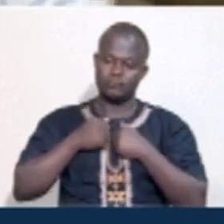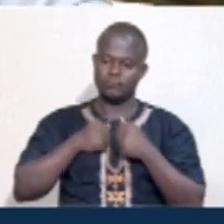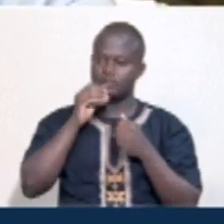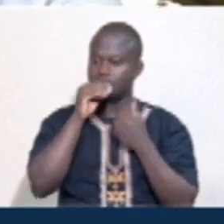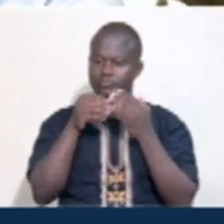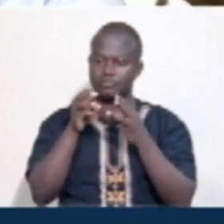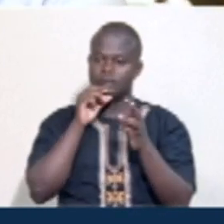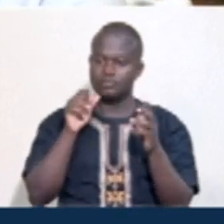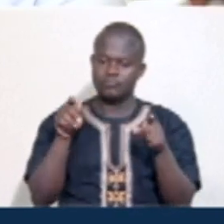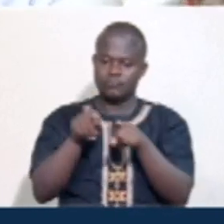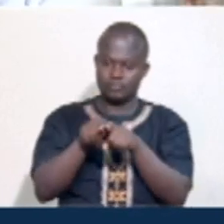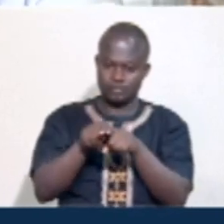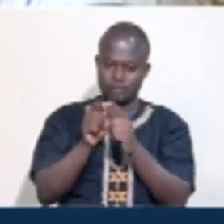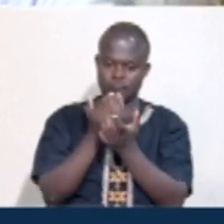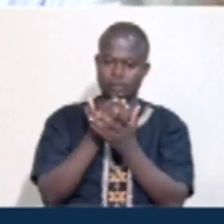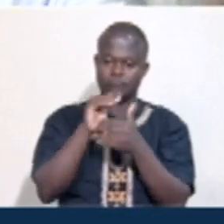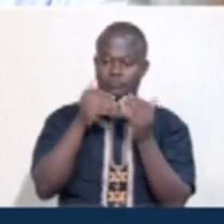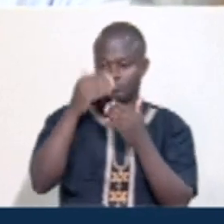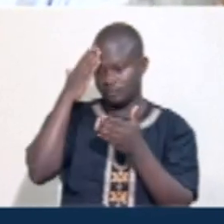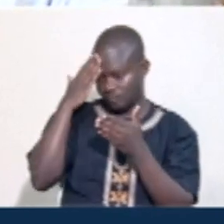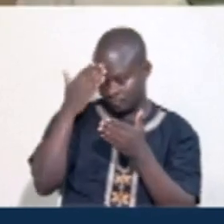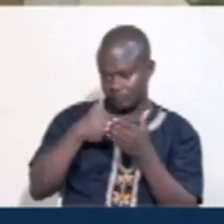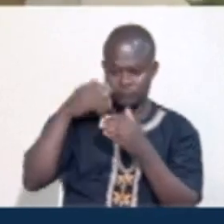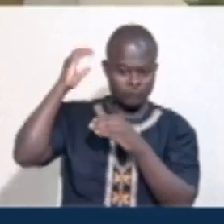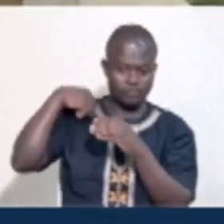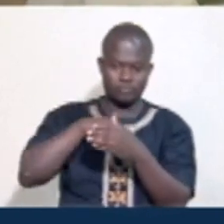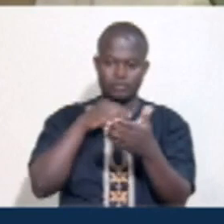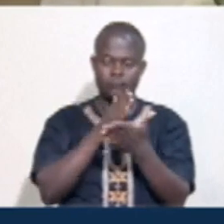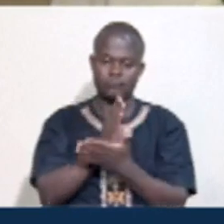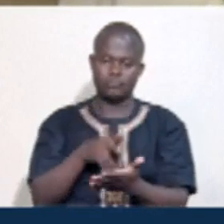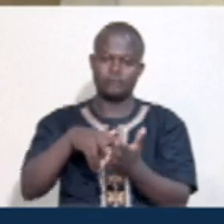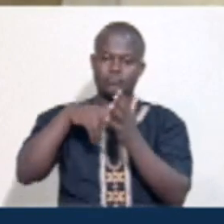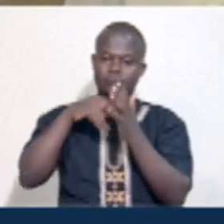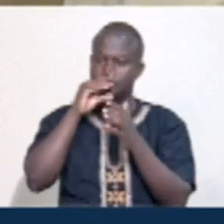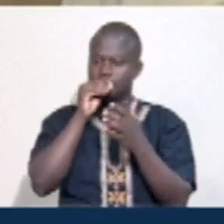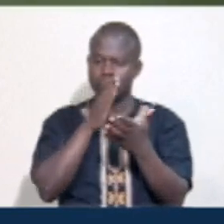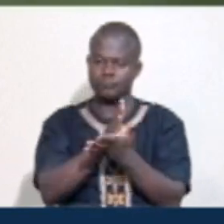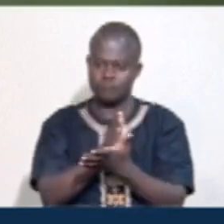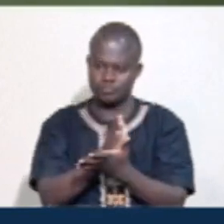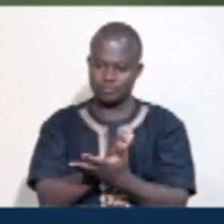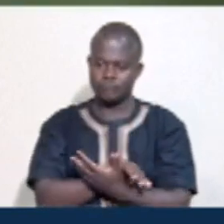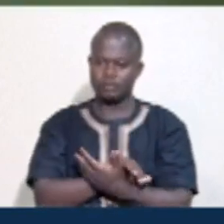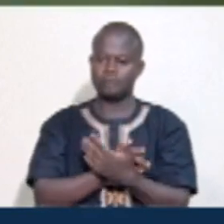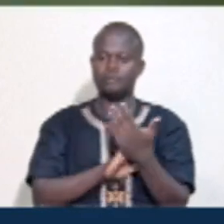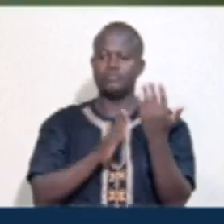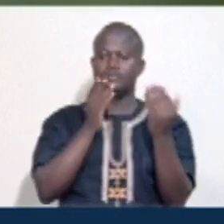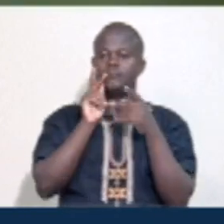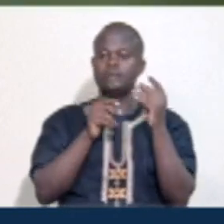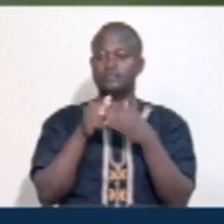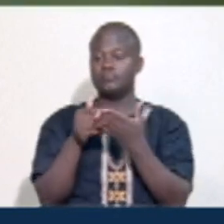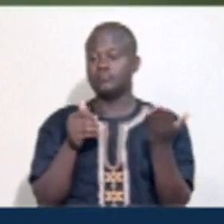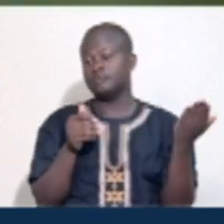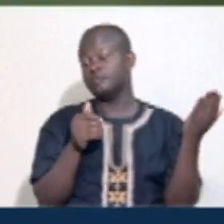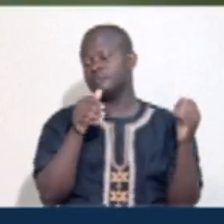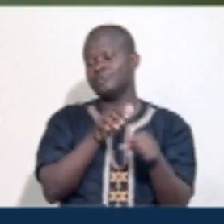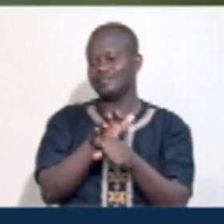baruvuga uko rutari maze asaba abaruzi banarufiteho amakuru nyayo guhaguruka bakavuga ukuri. Hano hari abantu bangana